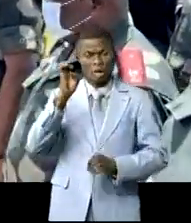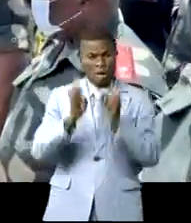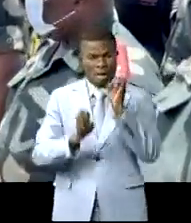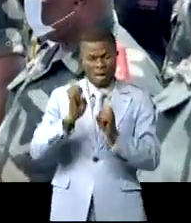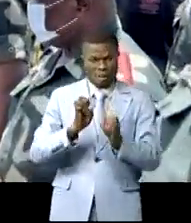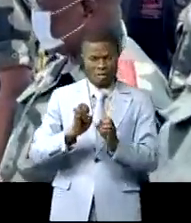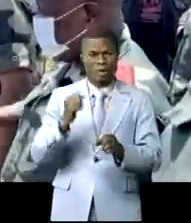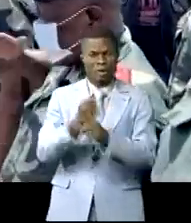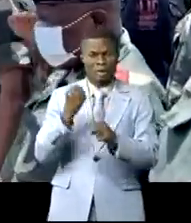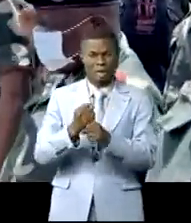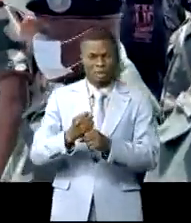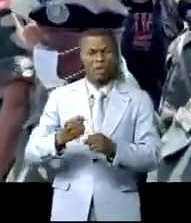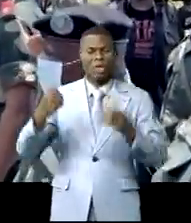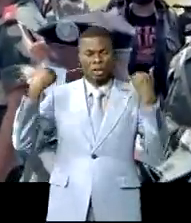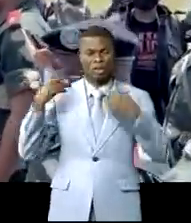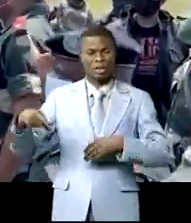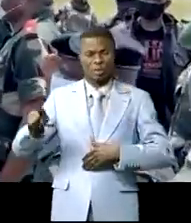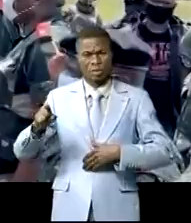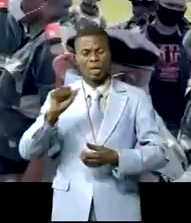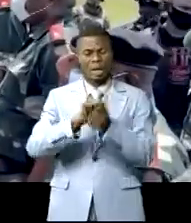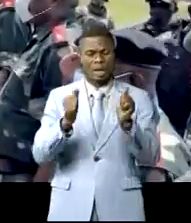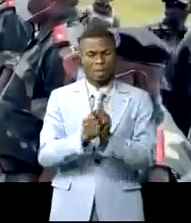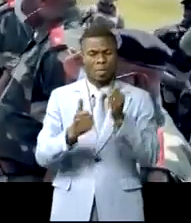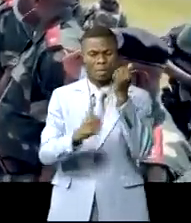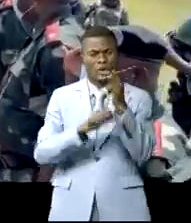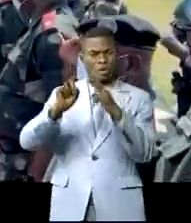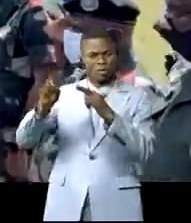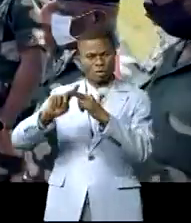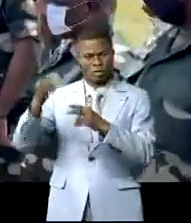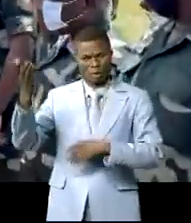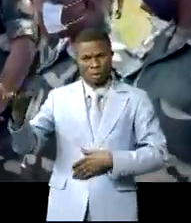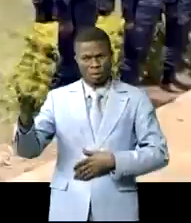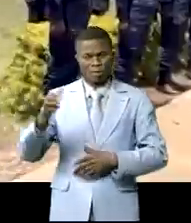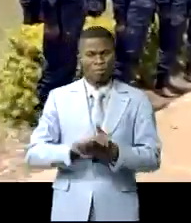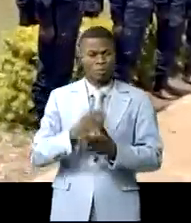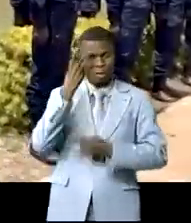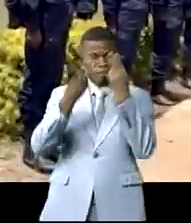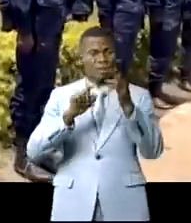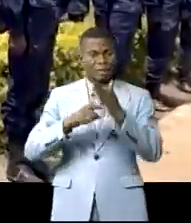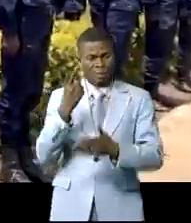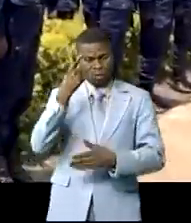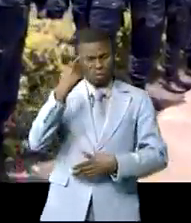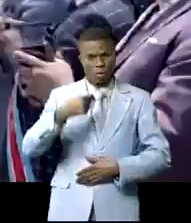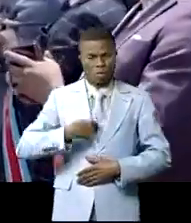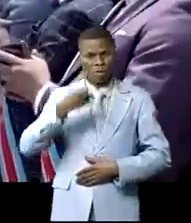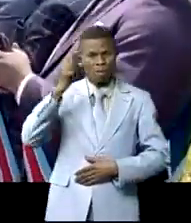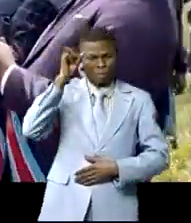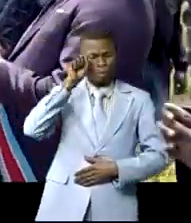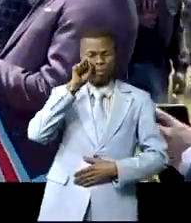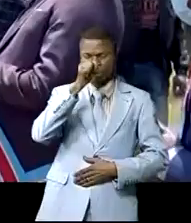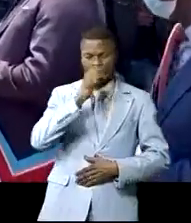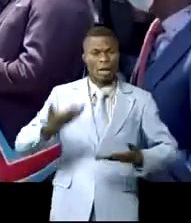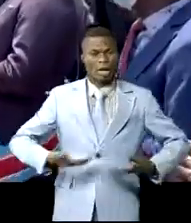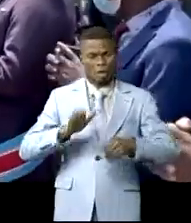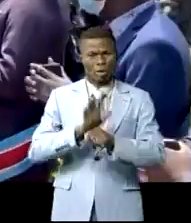de l'état des sièges et la situation humanitaire des déplacés internes. C'est une première visite pour moi ici à Beni. Je suis très content et je